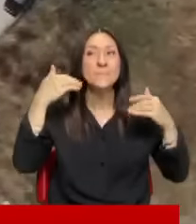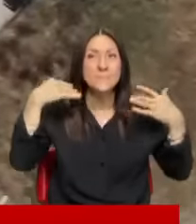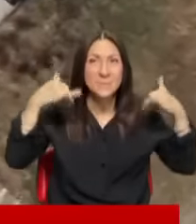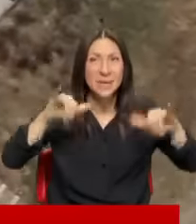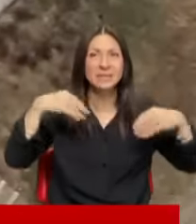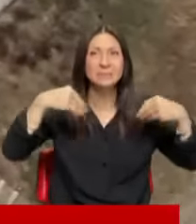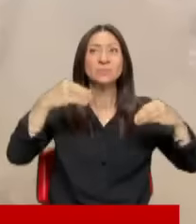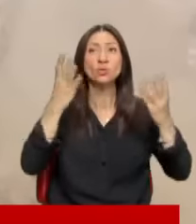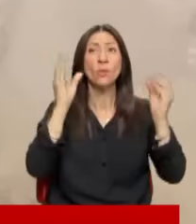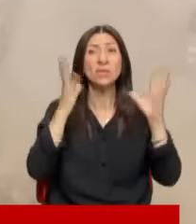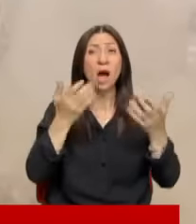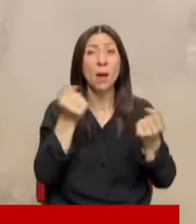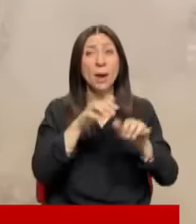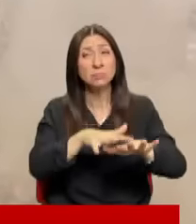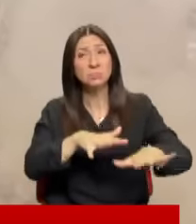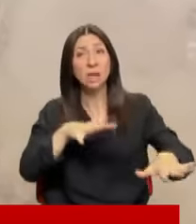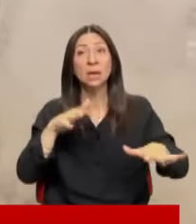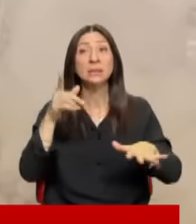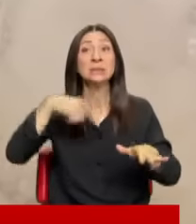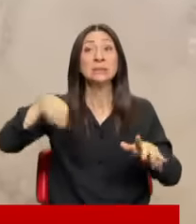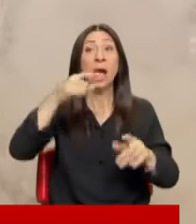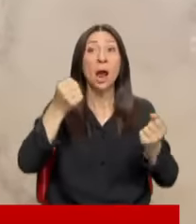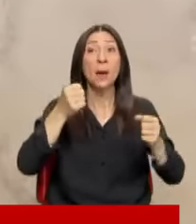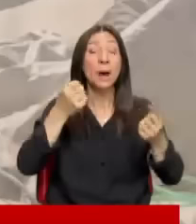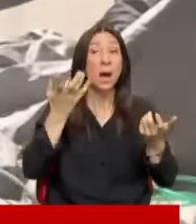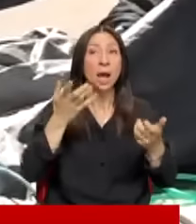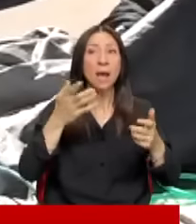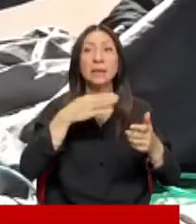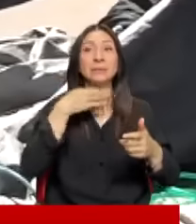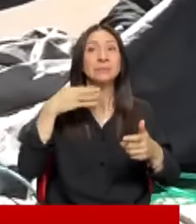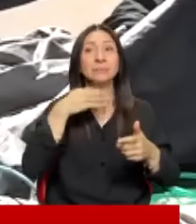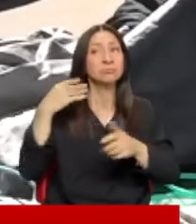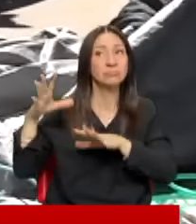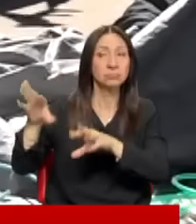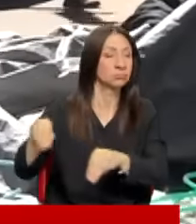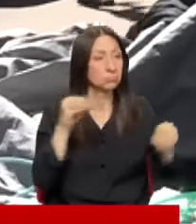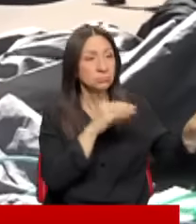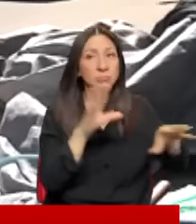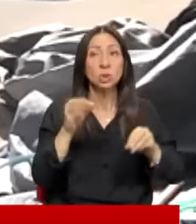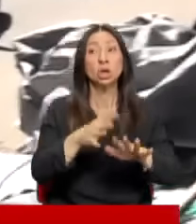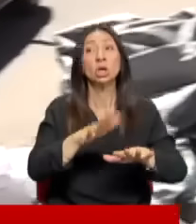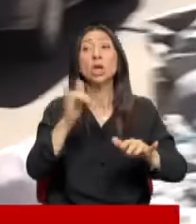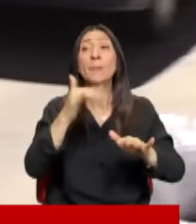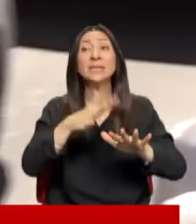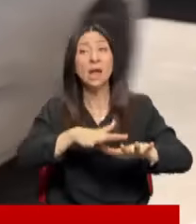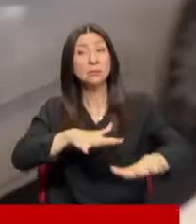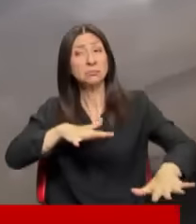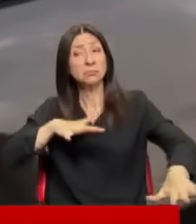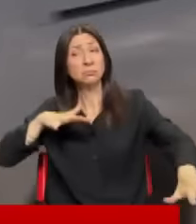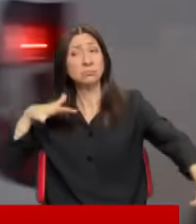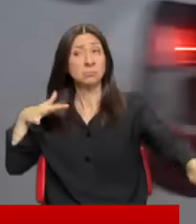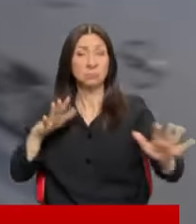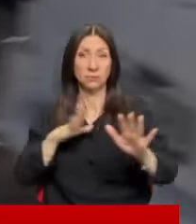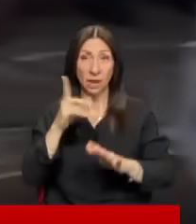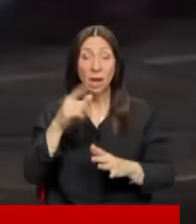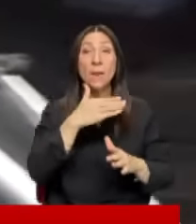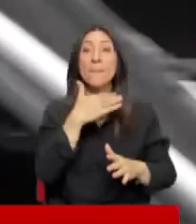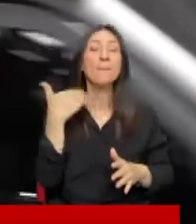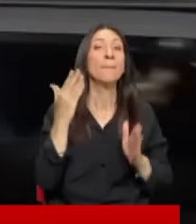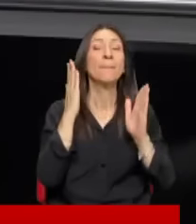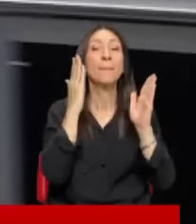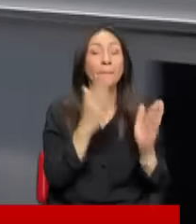önünde binlerce araç birikti. Vatandaşlar araçlarıyla kesimhanelere akın etti. Kilometrelerce araç kuyruğu meydana geldi. Kurban